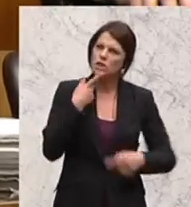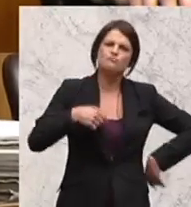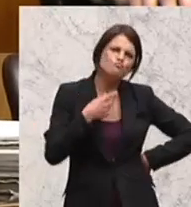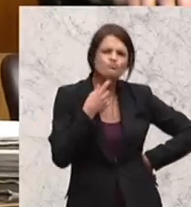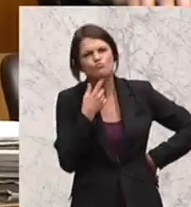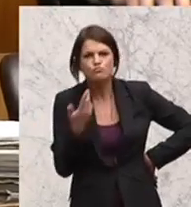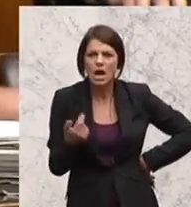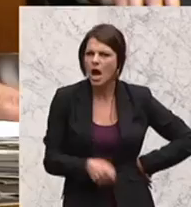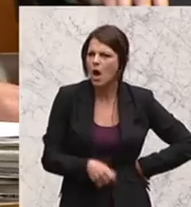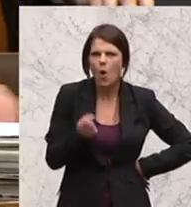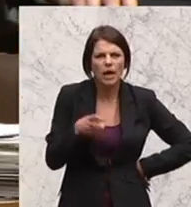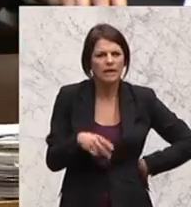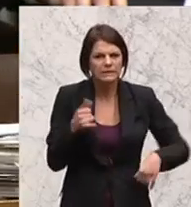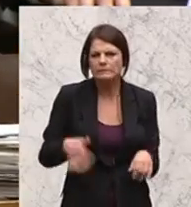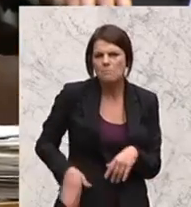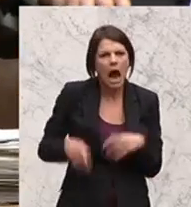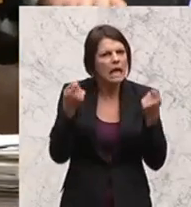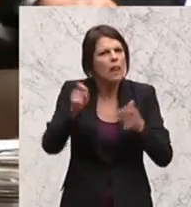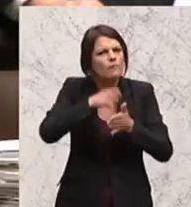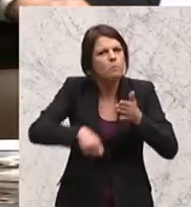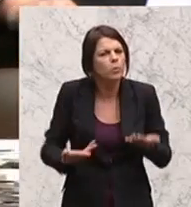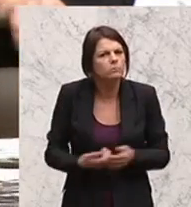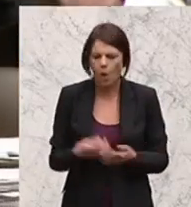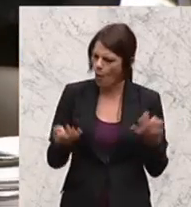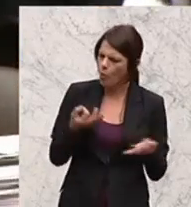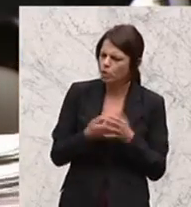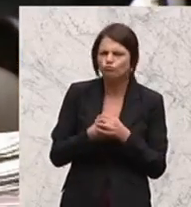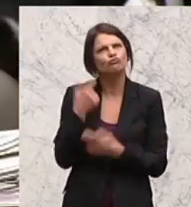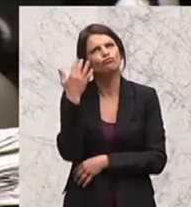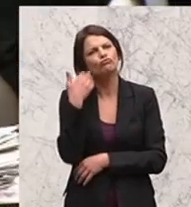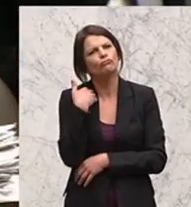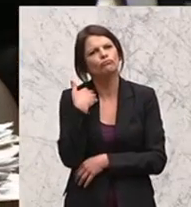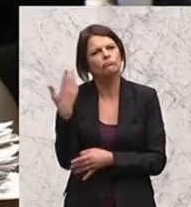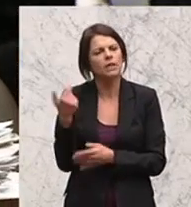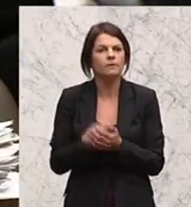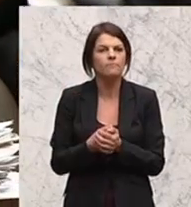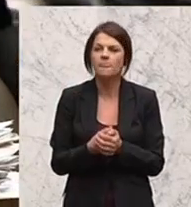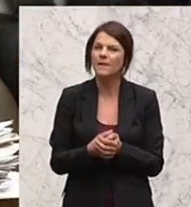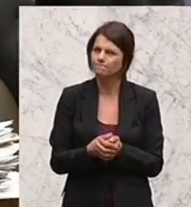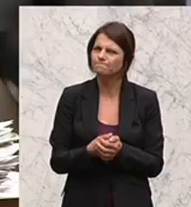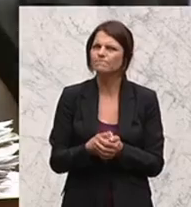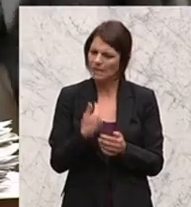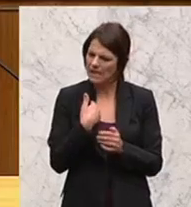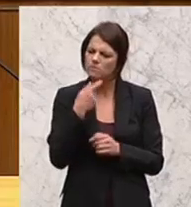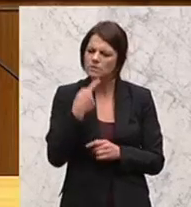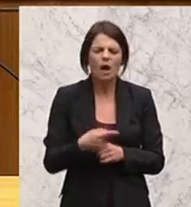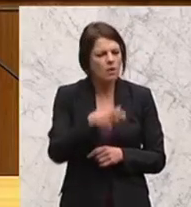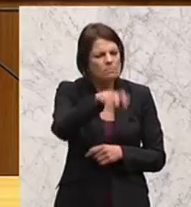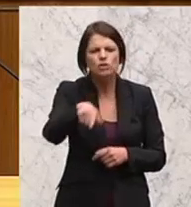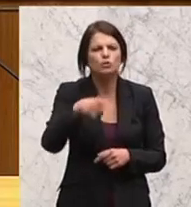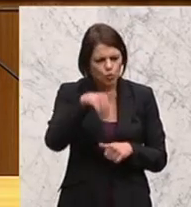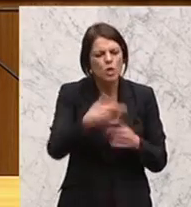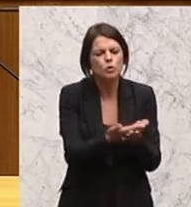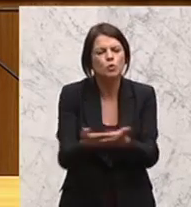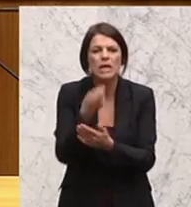na ja, machen wir Bargeldverbot. Das wäre der nächste Schritt. Oder gehen wir her und schreiben wir vor, was die Menschen essen